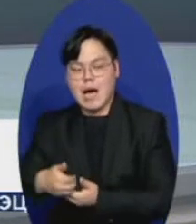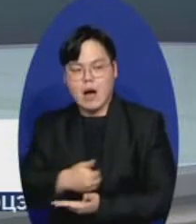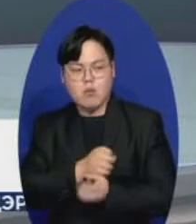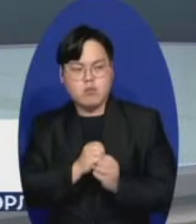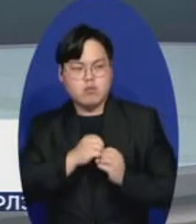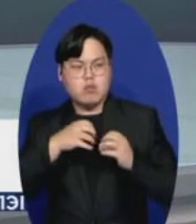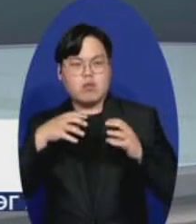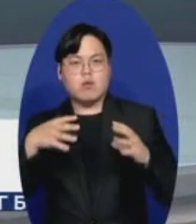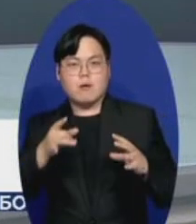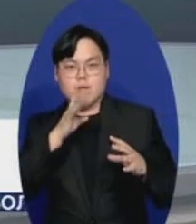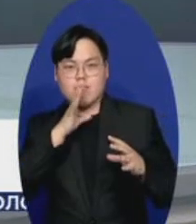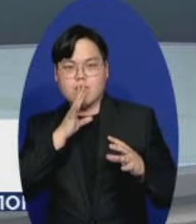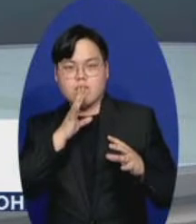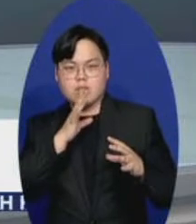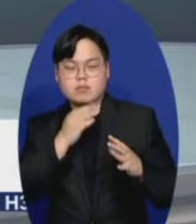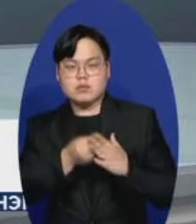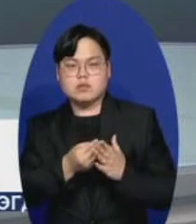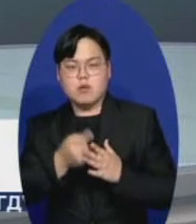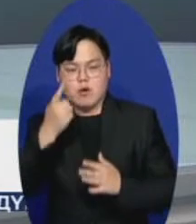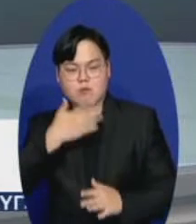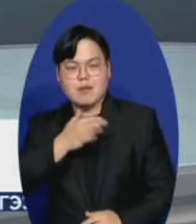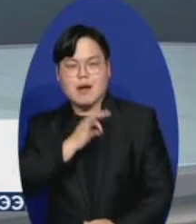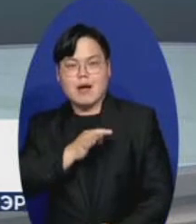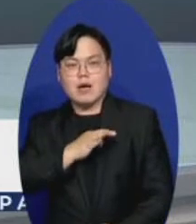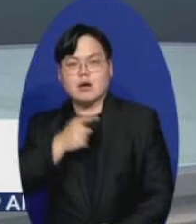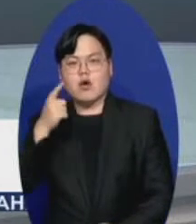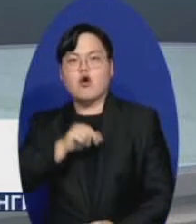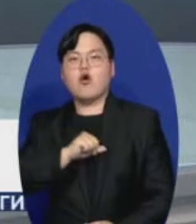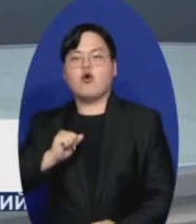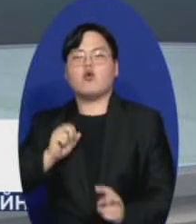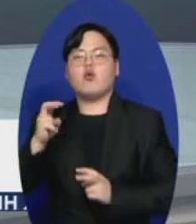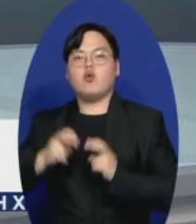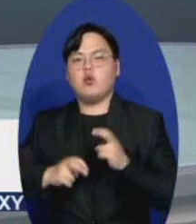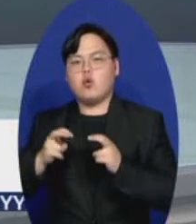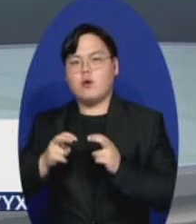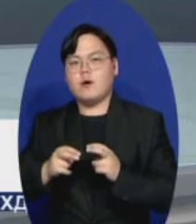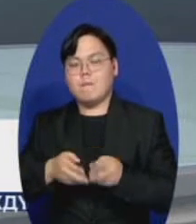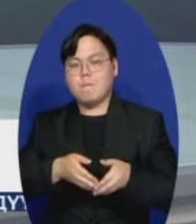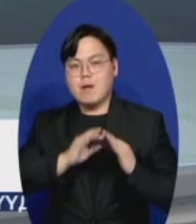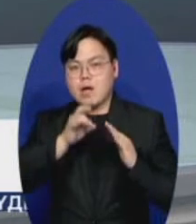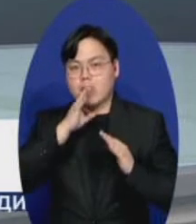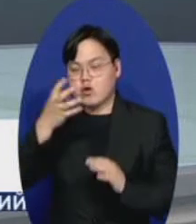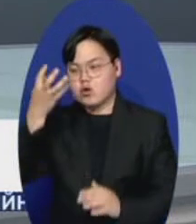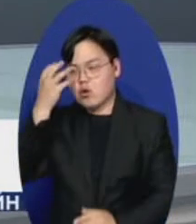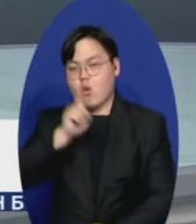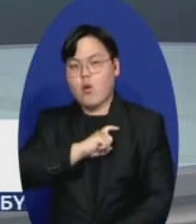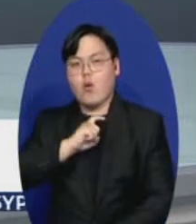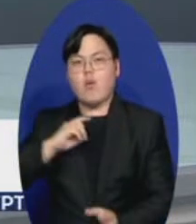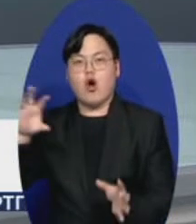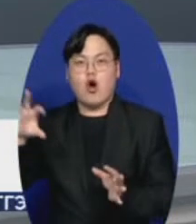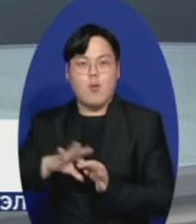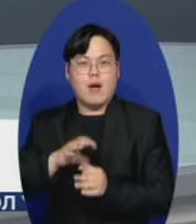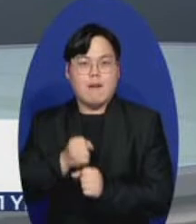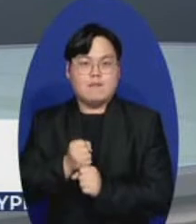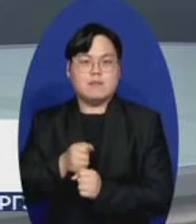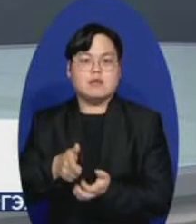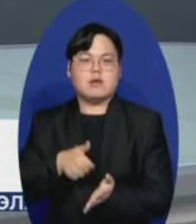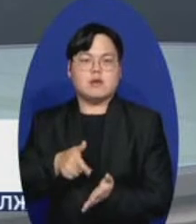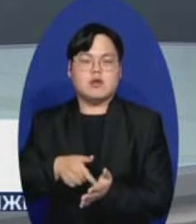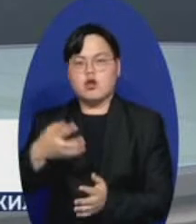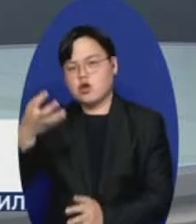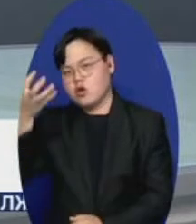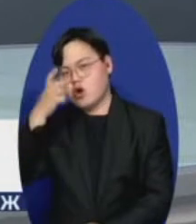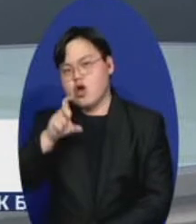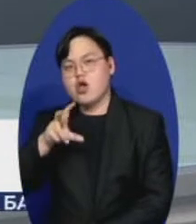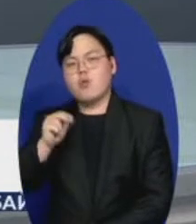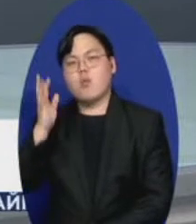нэмээ өртөг шингэсэн бүтээгдэхүүн үйлдвэрлэж, цаашдаа дотооддоо ган үйлдвэрлэх цосолбор байгуулахад төр хувийн хэвшлийн хамтын ажиллагаа чухлаа. Тиймээс төрийнчин